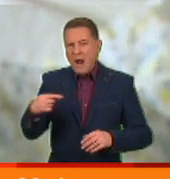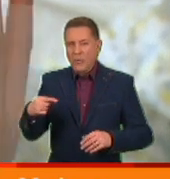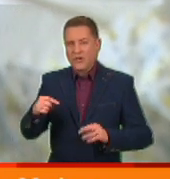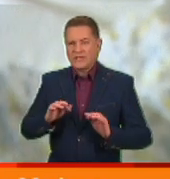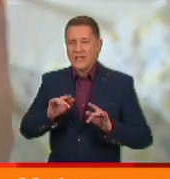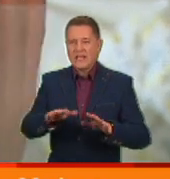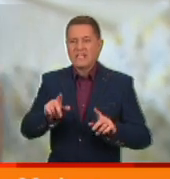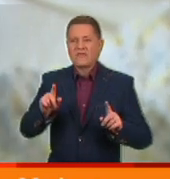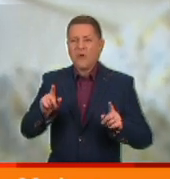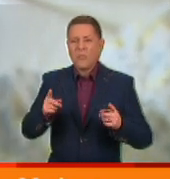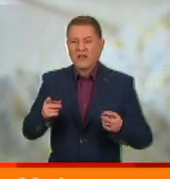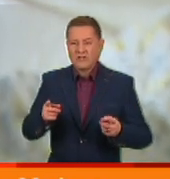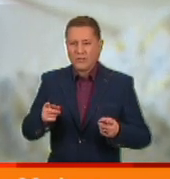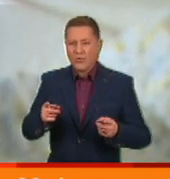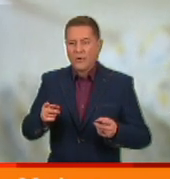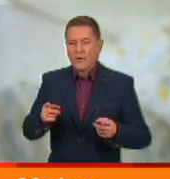Чому